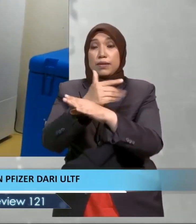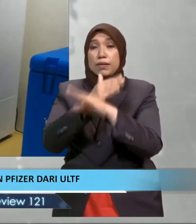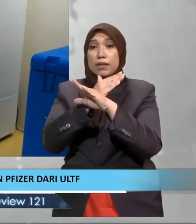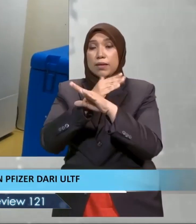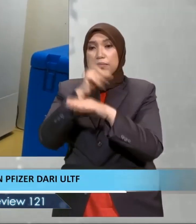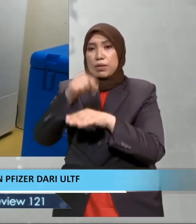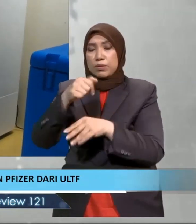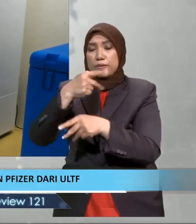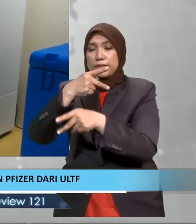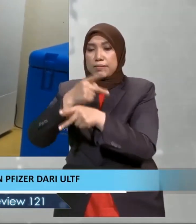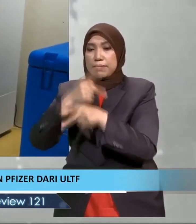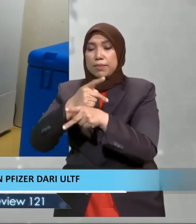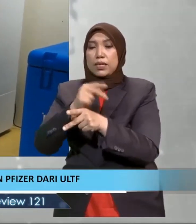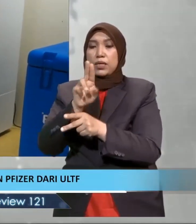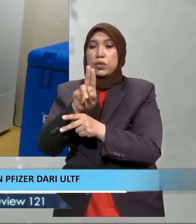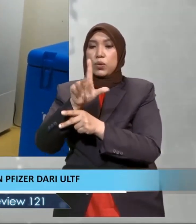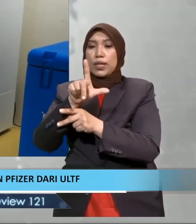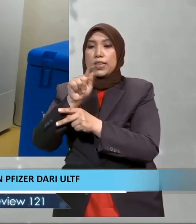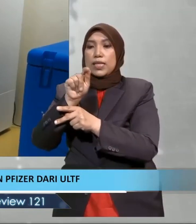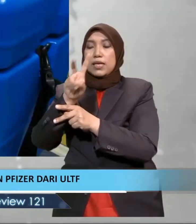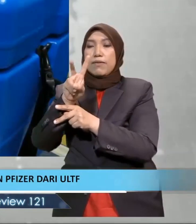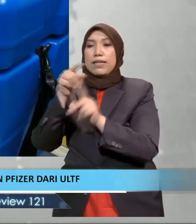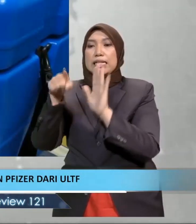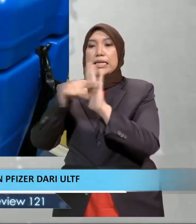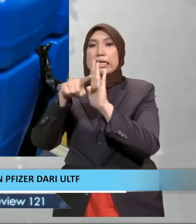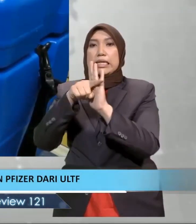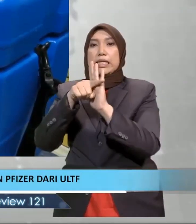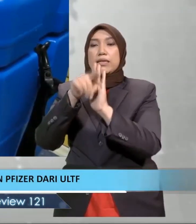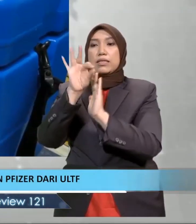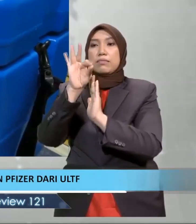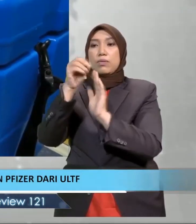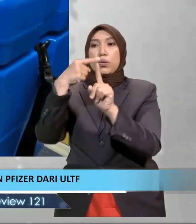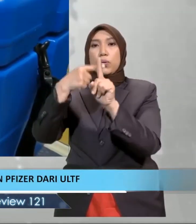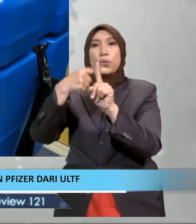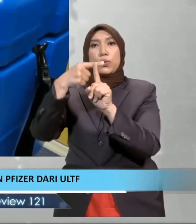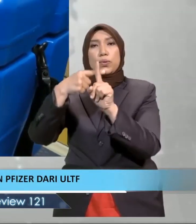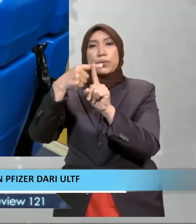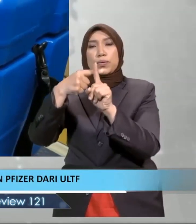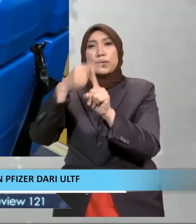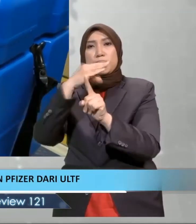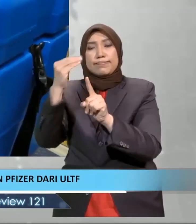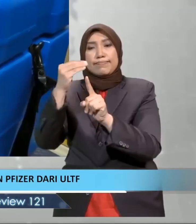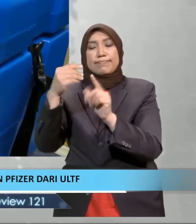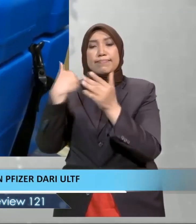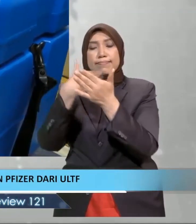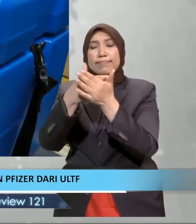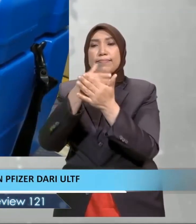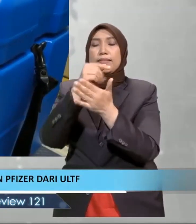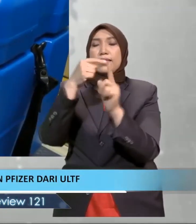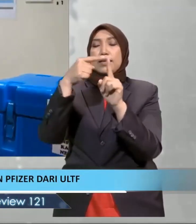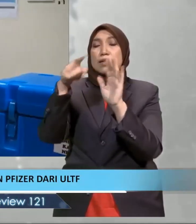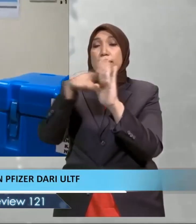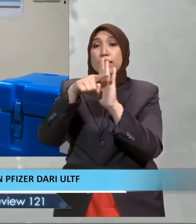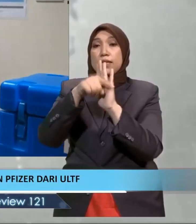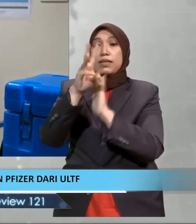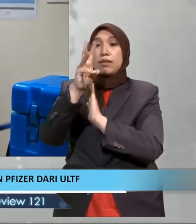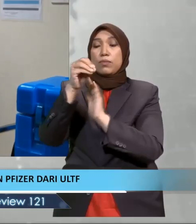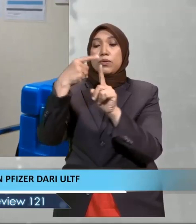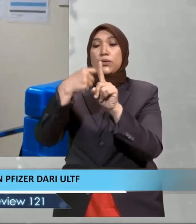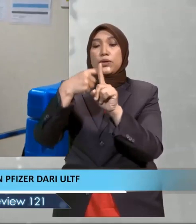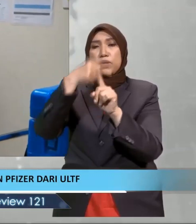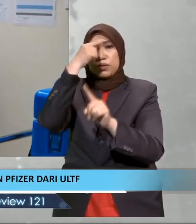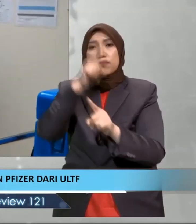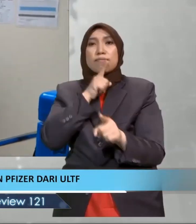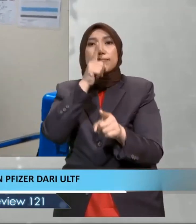perlu disimpan dalam ULTF negatif 90 darjah Celsius sehingga negatif 60 darjah Celsius